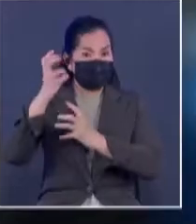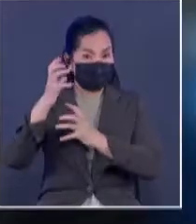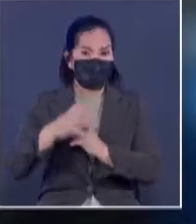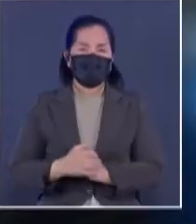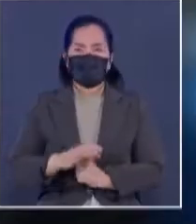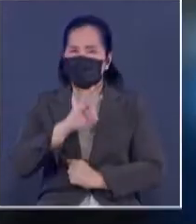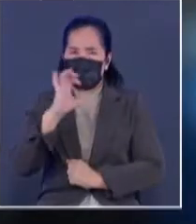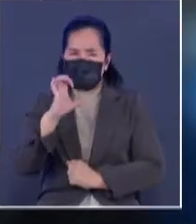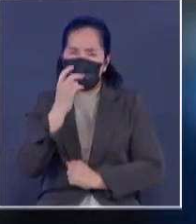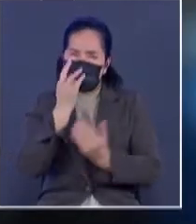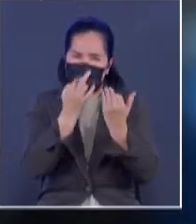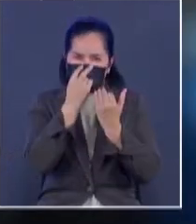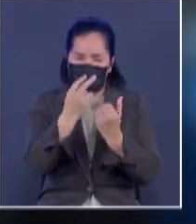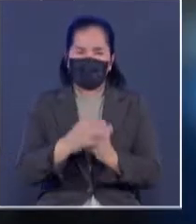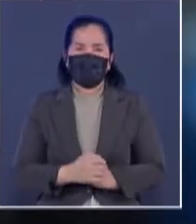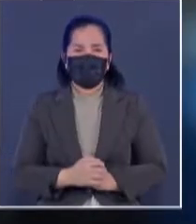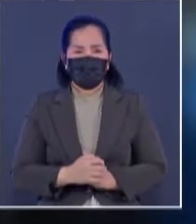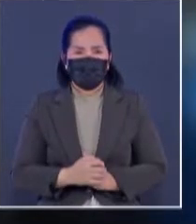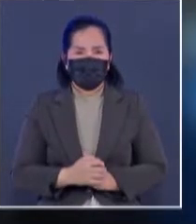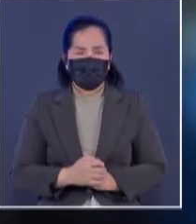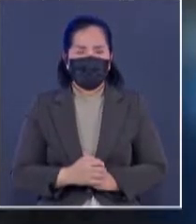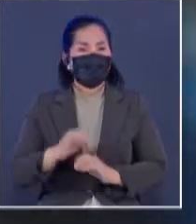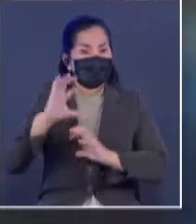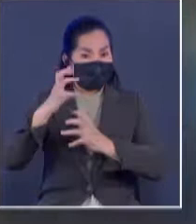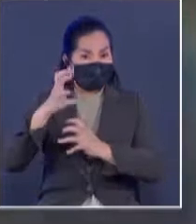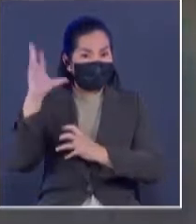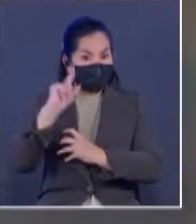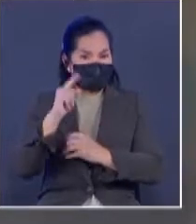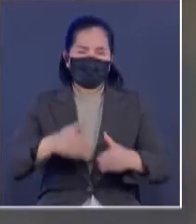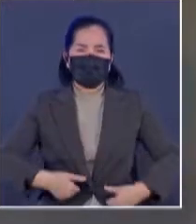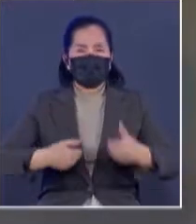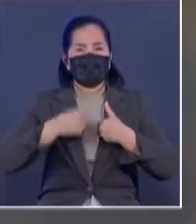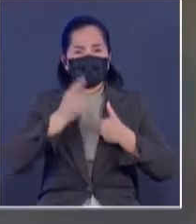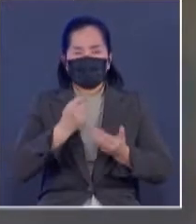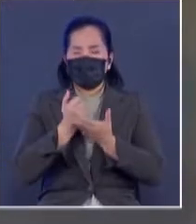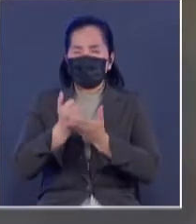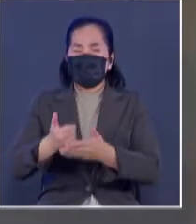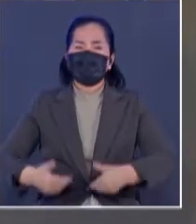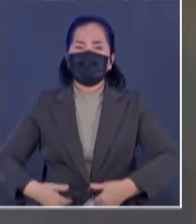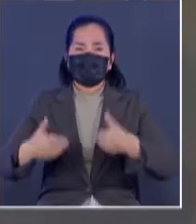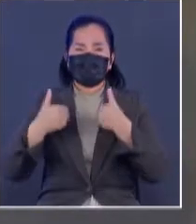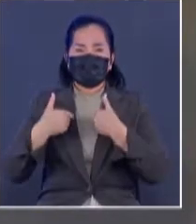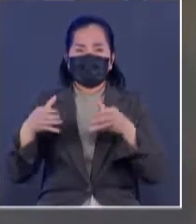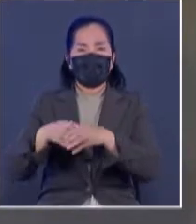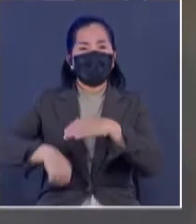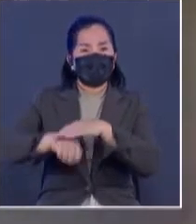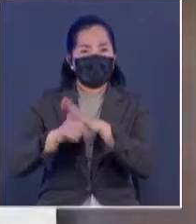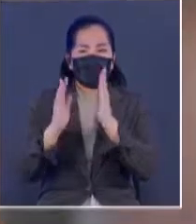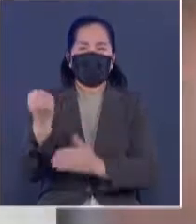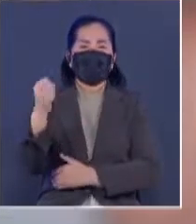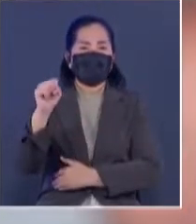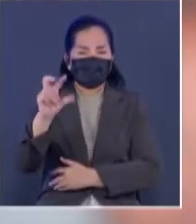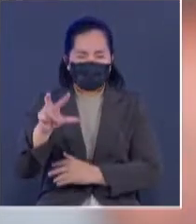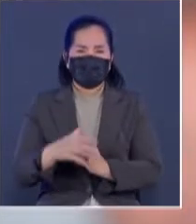คะที่แฟนๆต่างเฝ้ารอสำหรับ13 Lives หนังที่สร้างจากเรื่องจริงเกี่ยวกับภารกิจช่วยชีวิต13หมูป่าฉบับฮอลลีวูดค่ะ